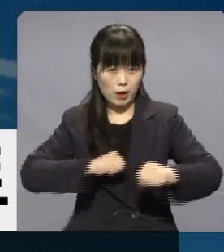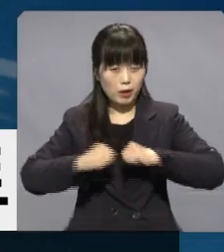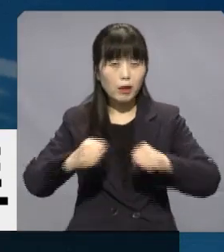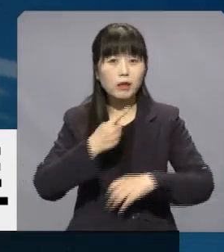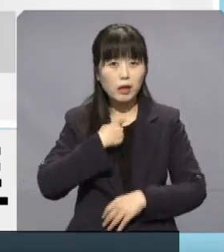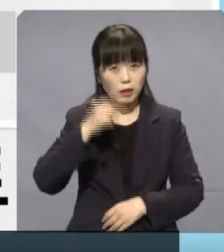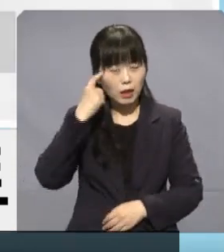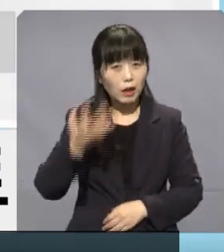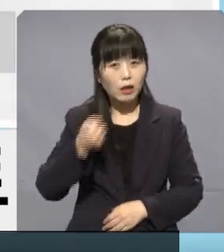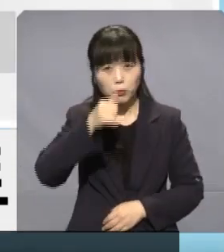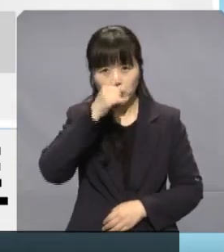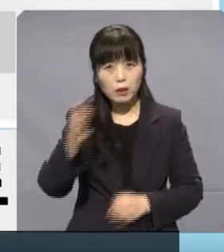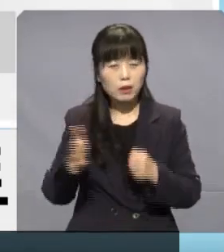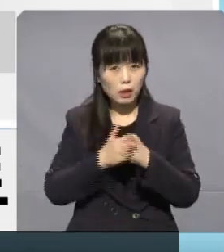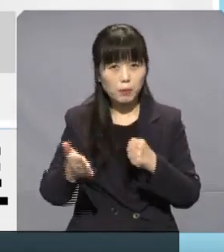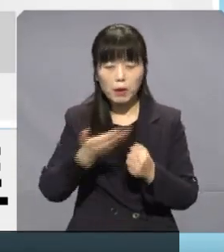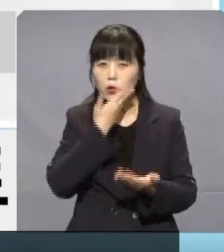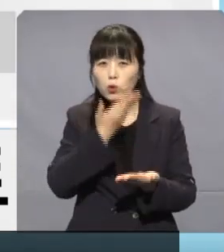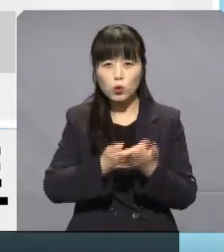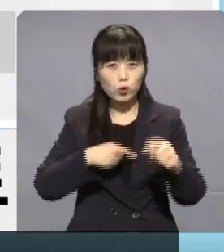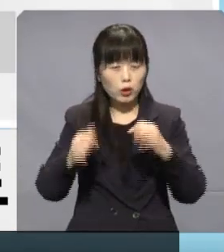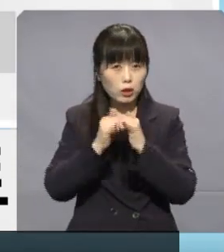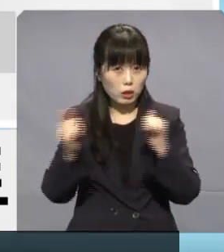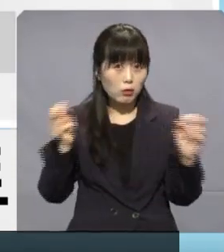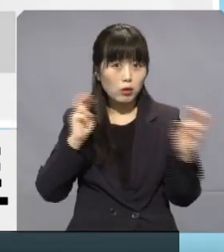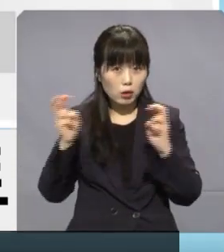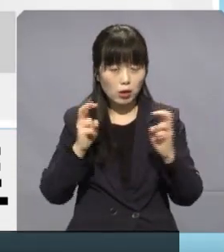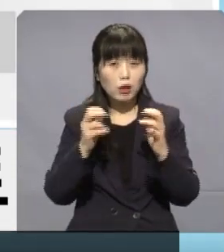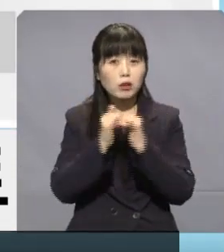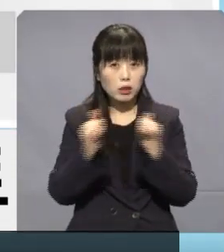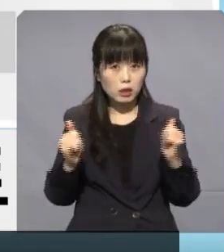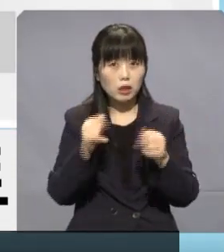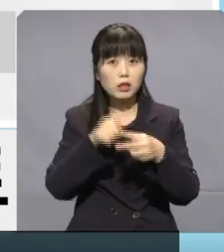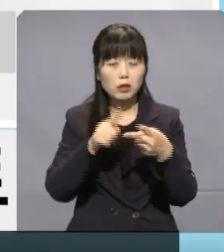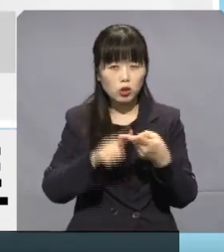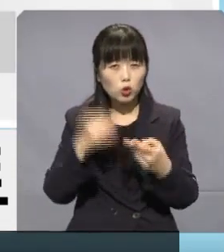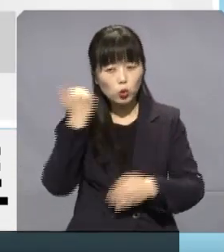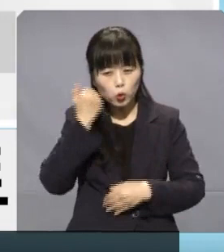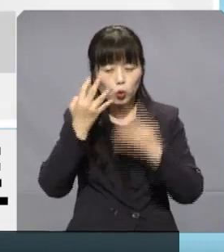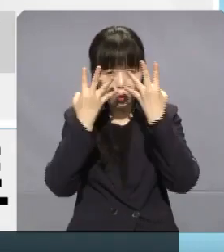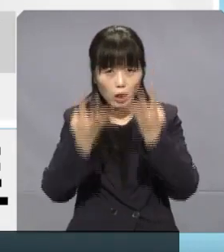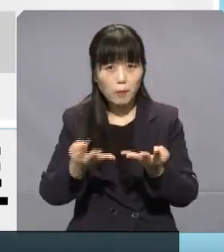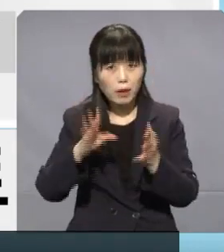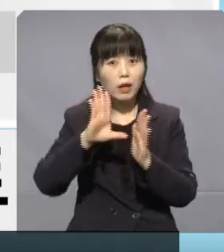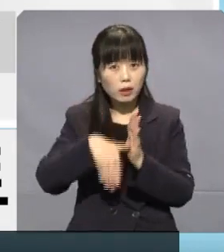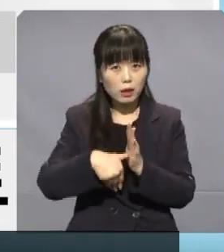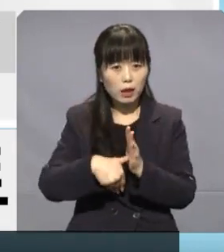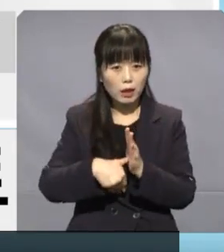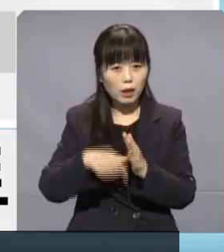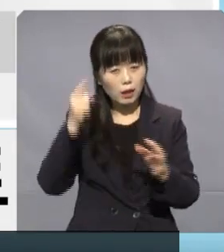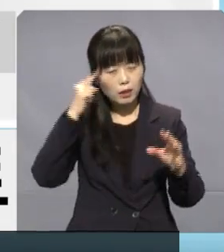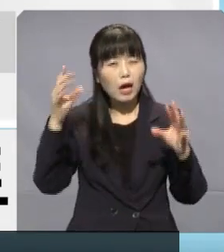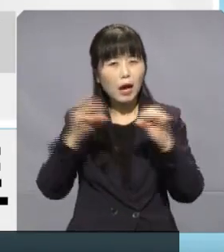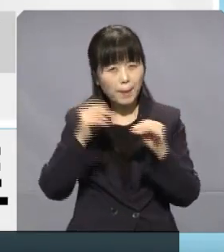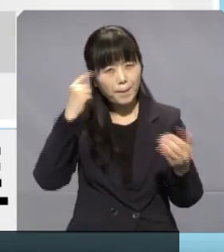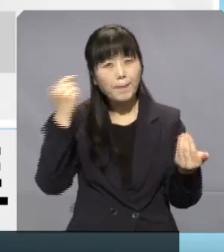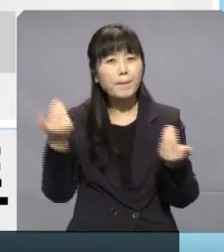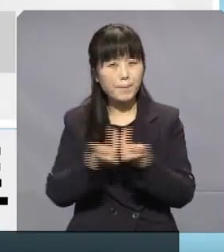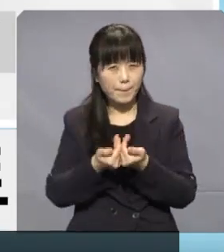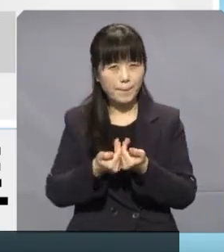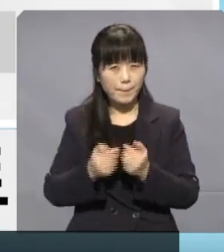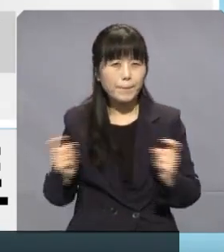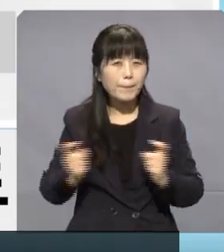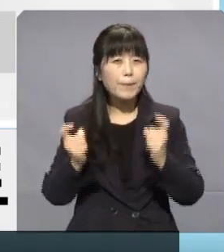때문에 아마도 중요 정치인이든 중요 기업인이든 누구를 사면한다 할지라도 아마 찬반이 팽팽하게 맞서지